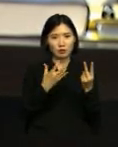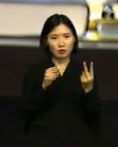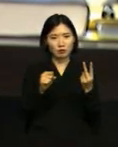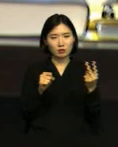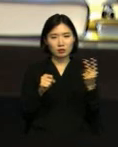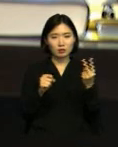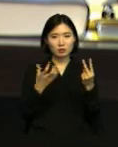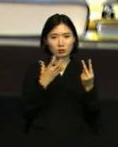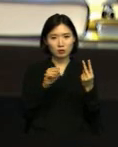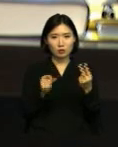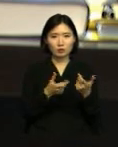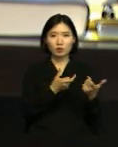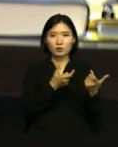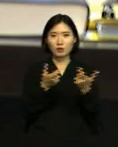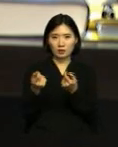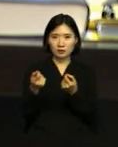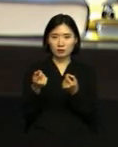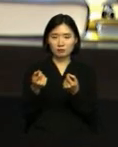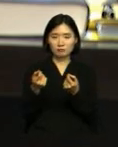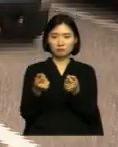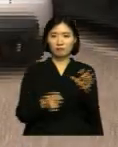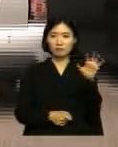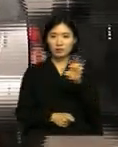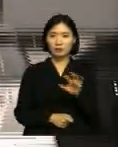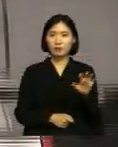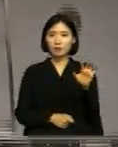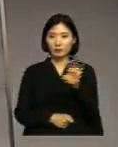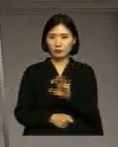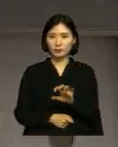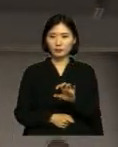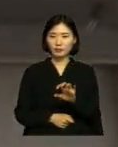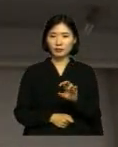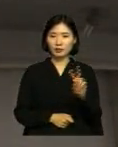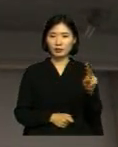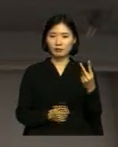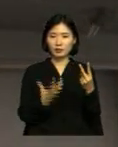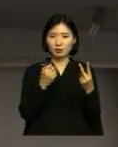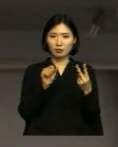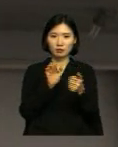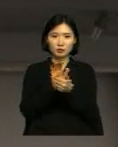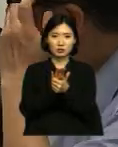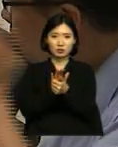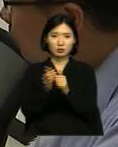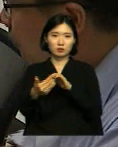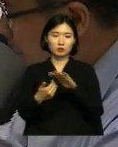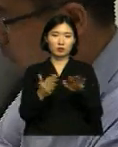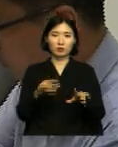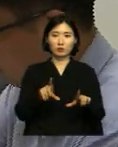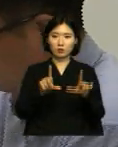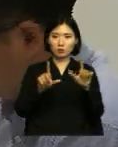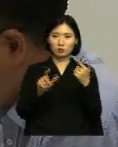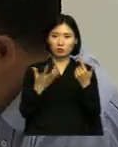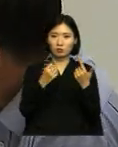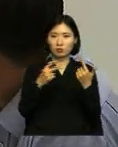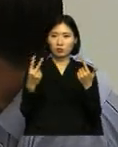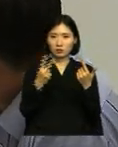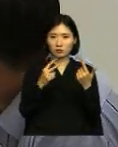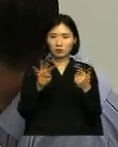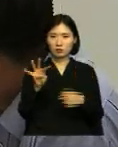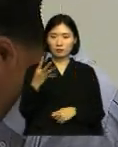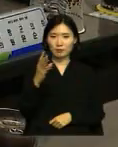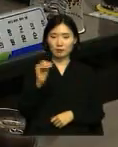똑같은 이런게 반복의 된다고 생각합니다 200억원 지원에 앞서 양평 농사는 올해 6억 2400만원